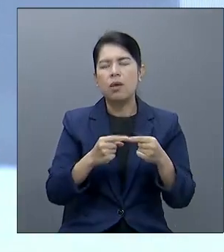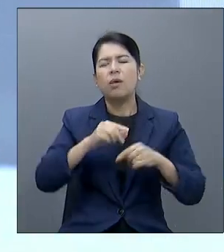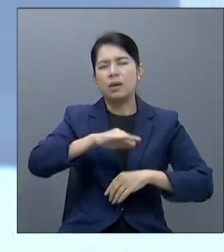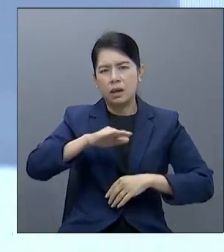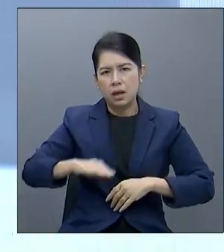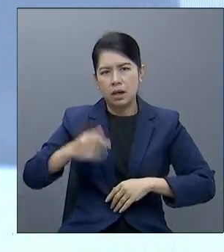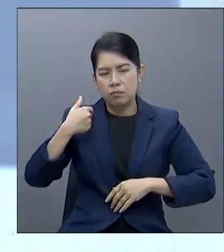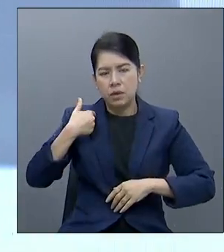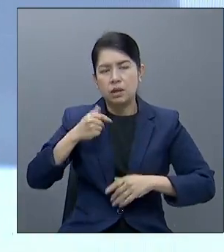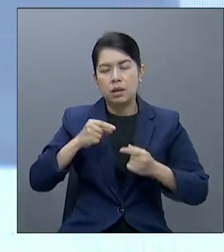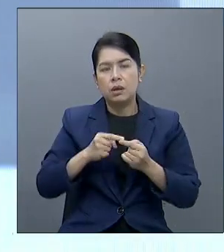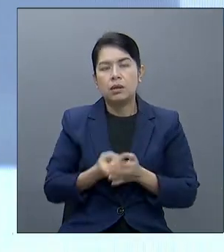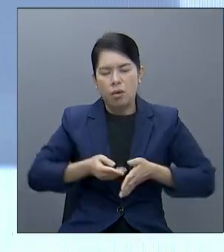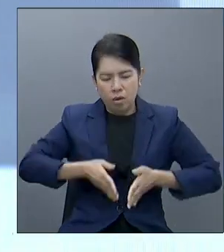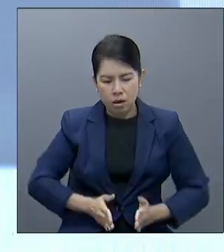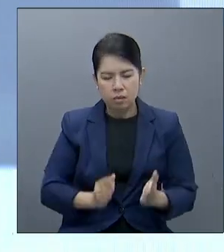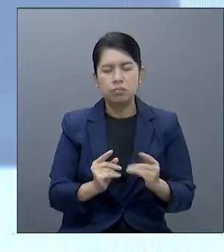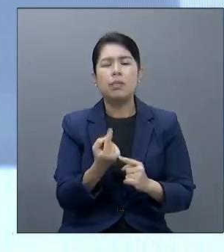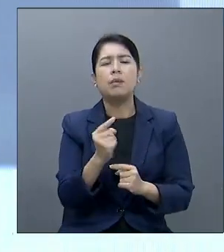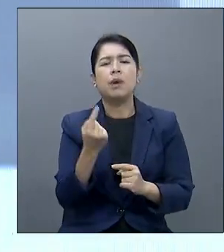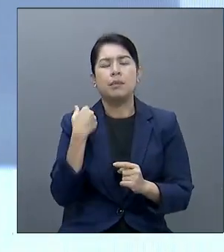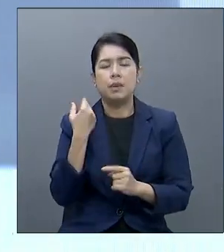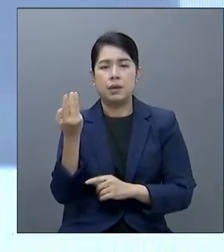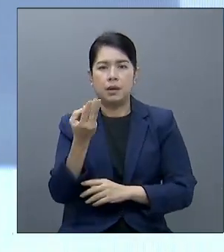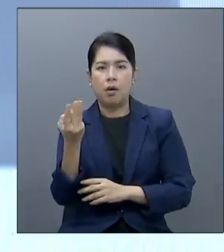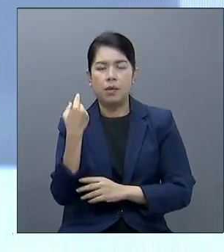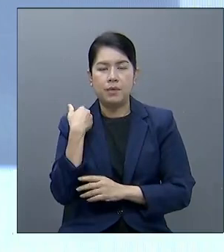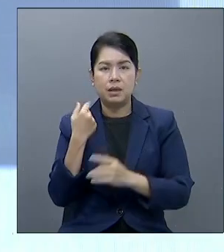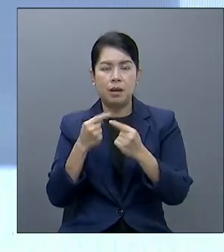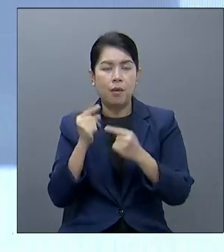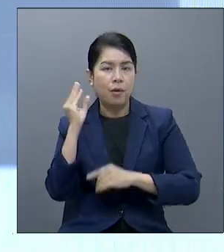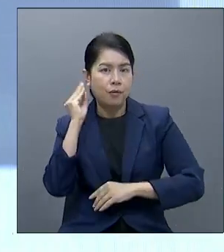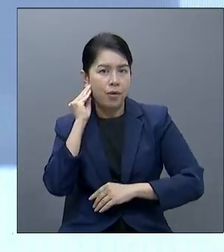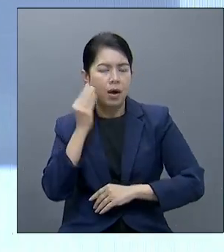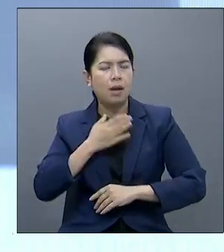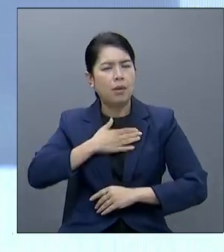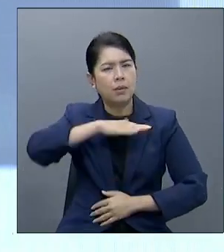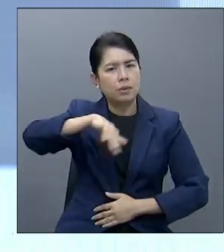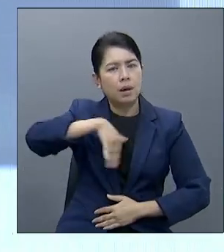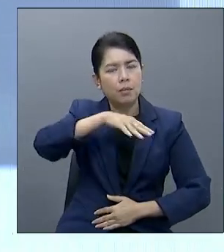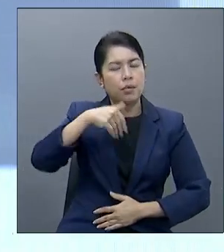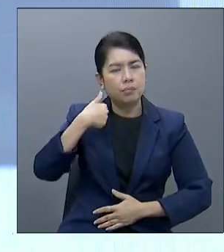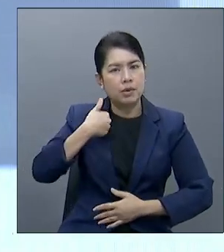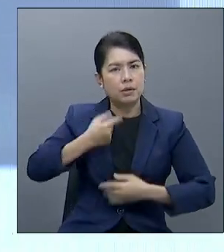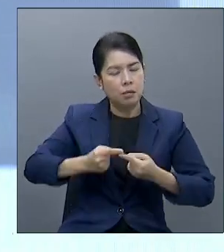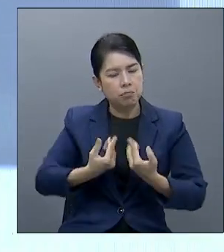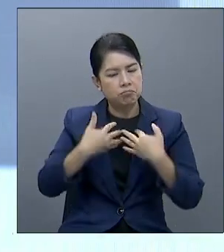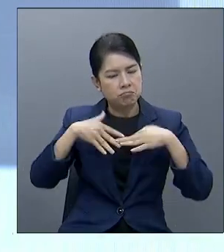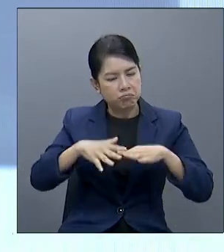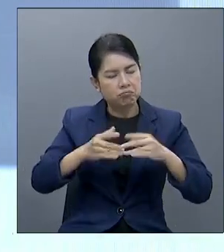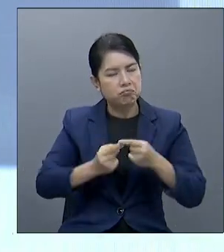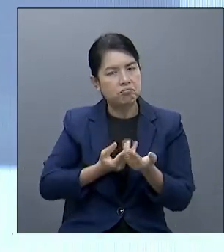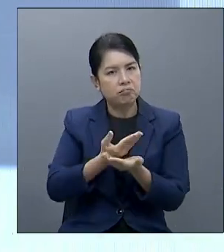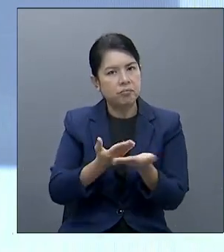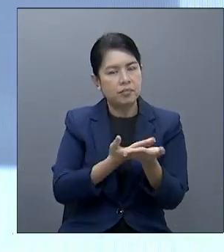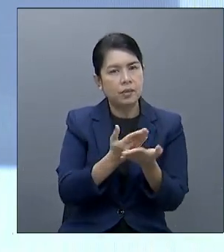ว่าเป็นปัญหาของภาครัฐแต่พอได้ฟังอาจารย์จริงๆแล้วเป็นเรื่องที่เราทุกคนสามารถที่จะมามีส่วนร่วมได้นะคะอยู่ที่เราเห็น